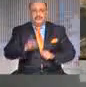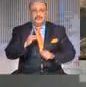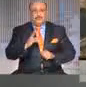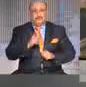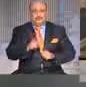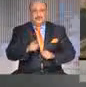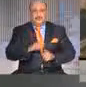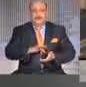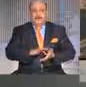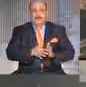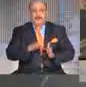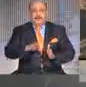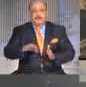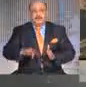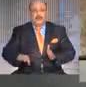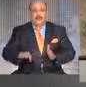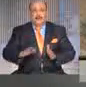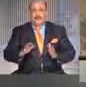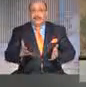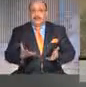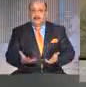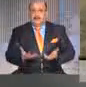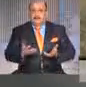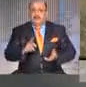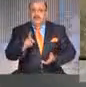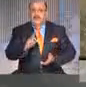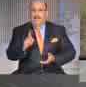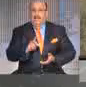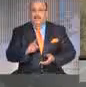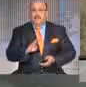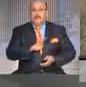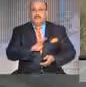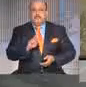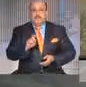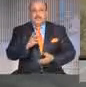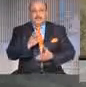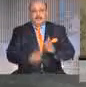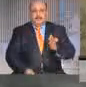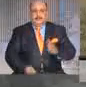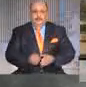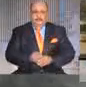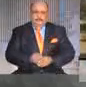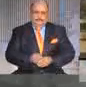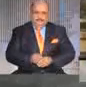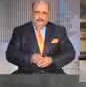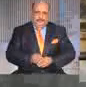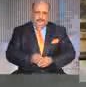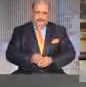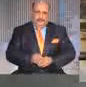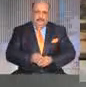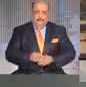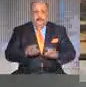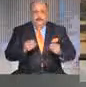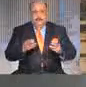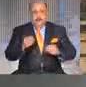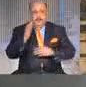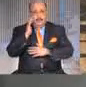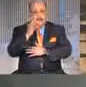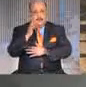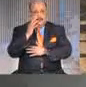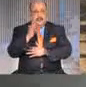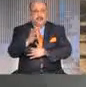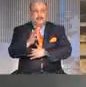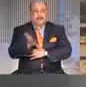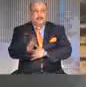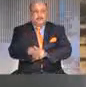المجالات الصناعية والفلاحية على وجه الخصوص، مقابل وضعية عقارية للأراضي الاشتراكية